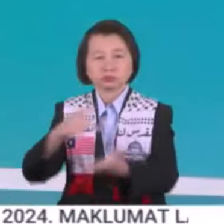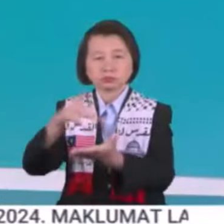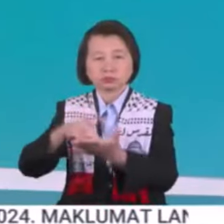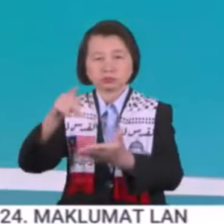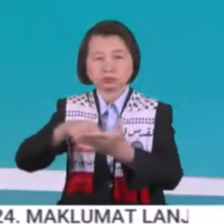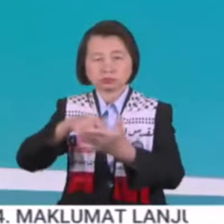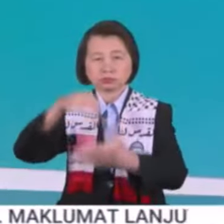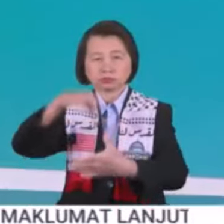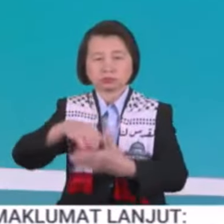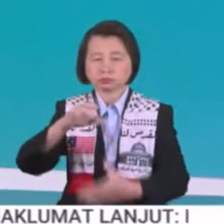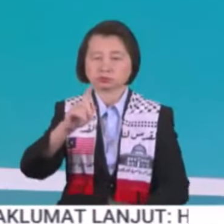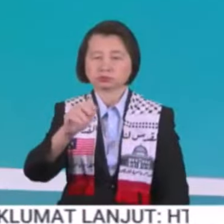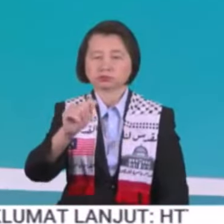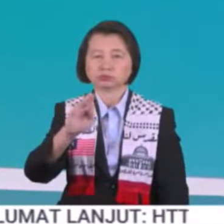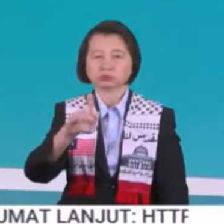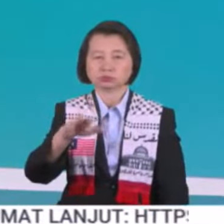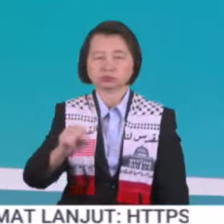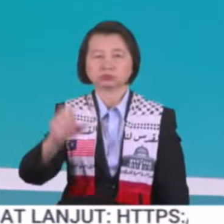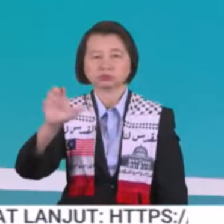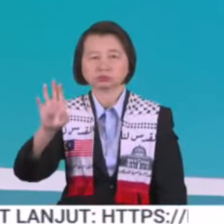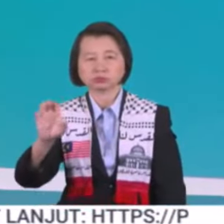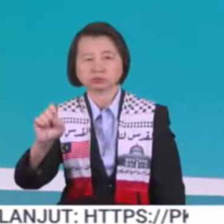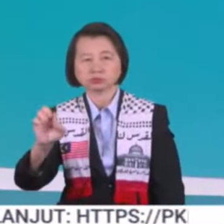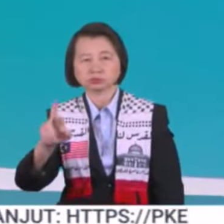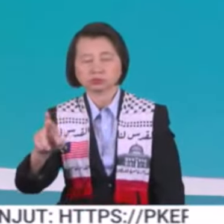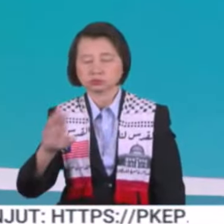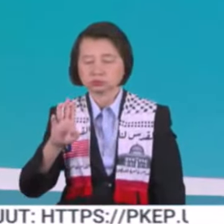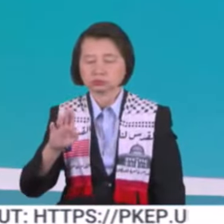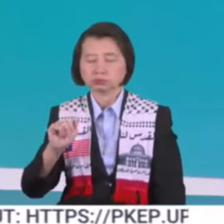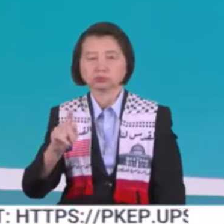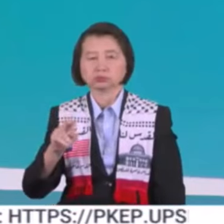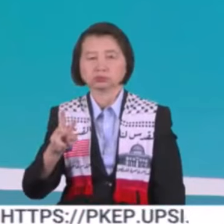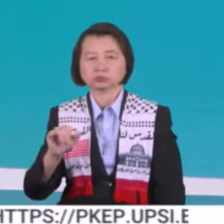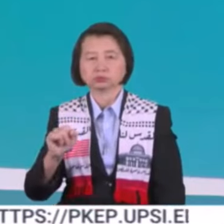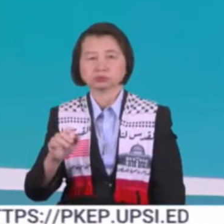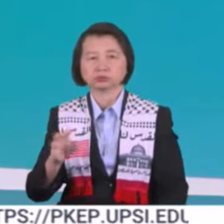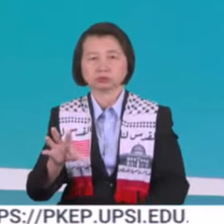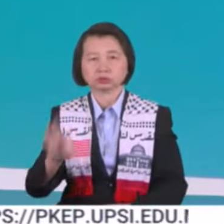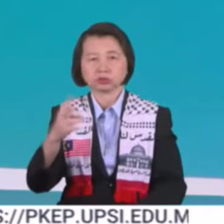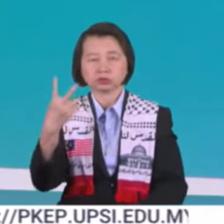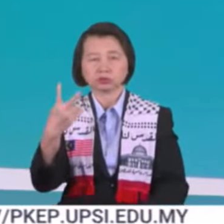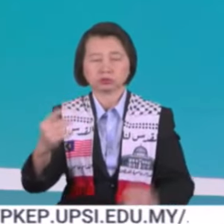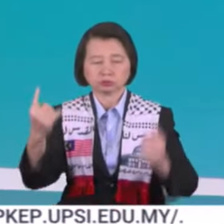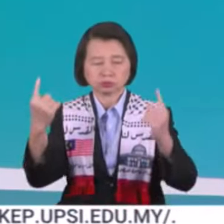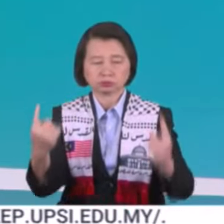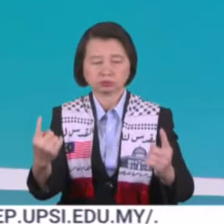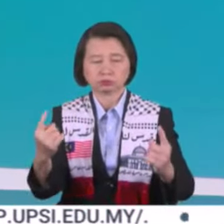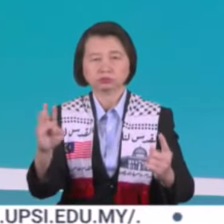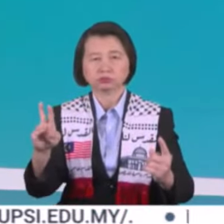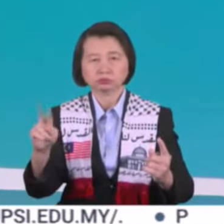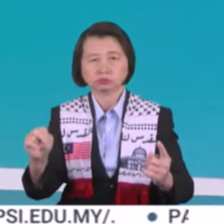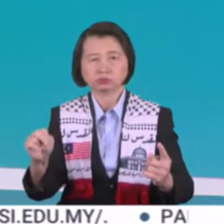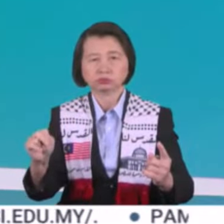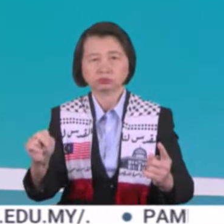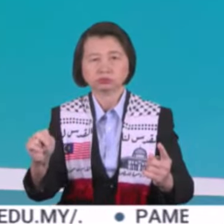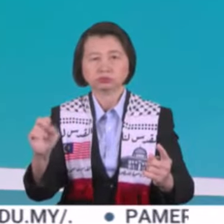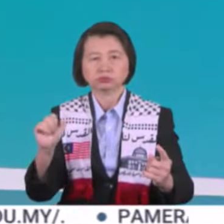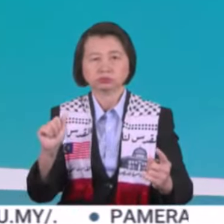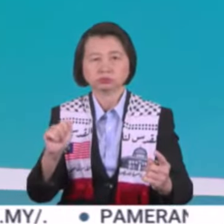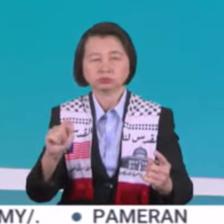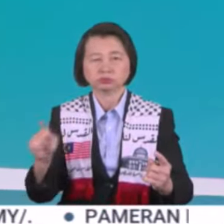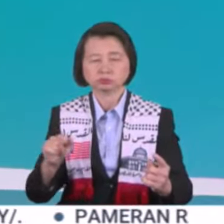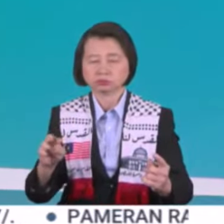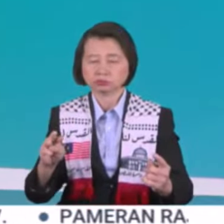Sementara itu, Pusat Mengundi Tabika Sri Bakawali Bertama Lama menemukan dua calon bertanding. Calon BN, Muhammad Azmawi